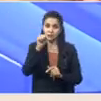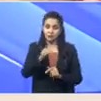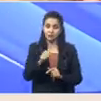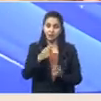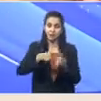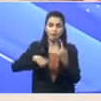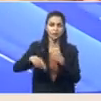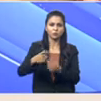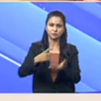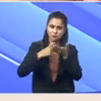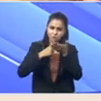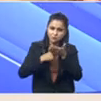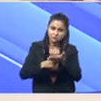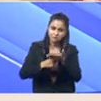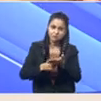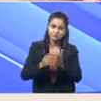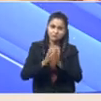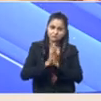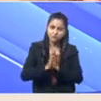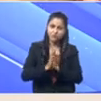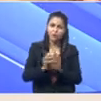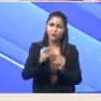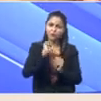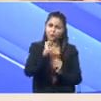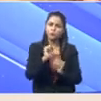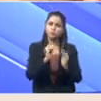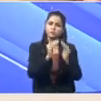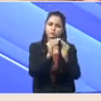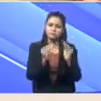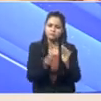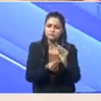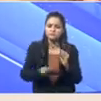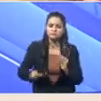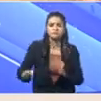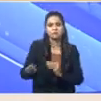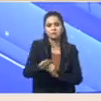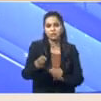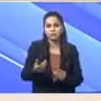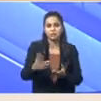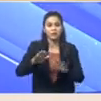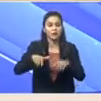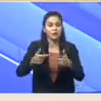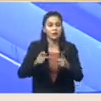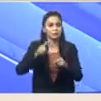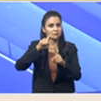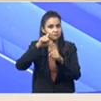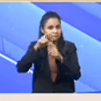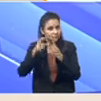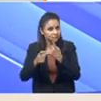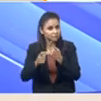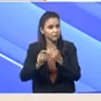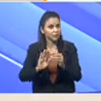सभी से एक अनुरोध भी है, अपने आसपास ऐसी सांस्कृतिक पहल को